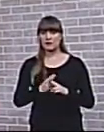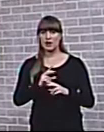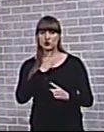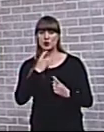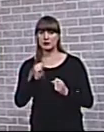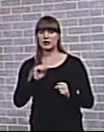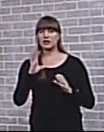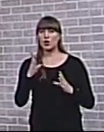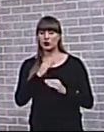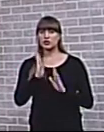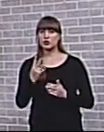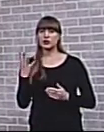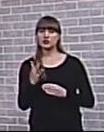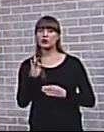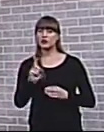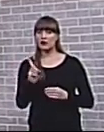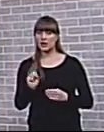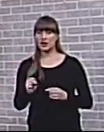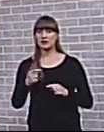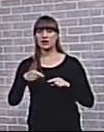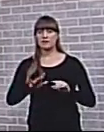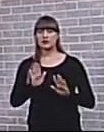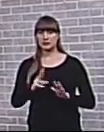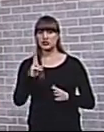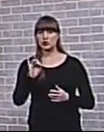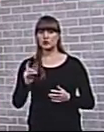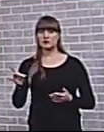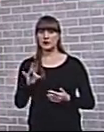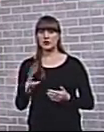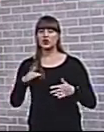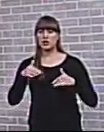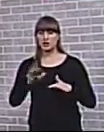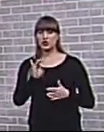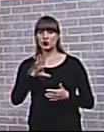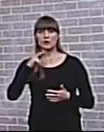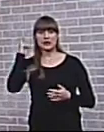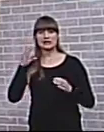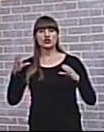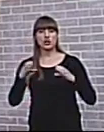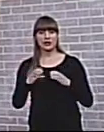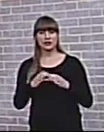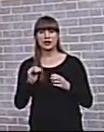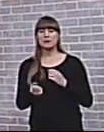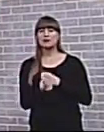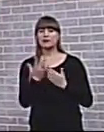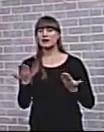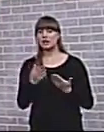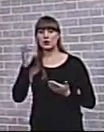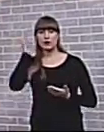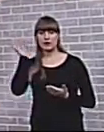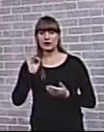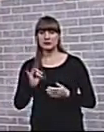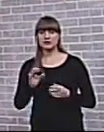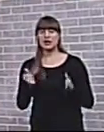войск удалось только с 4-го раза в этом месте, в Куйбышевском районе. Решающую роль сыграл казачий отряд, при появлении которого немцы в